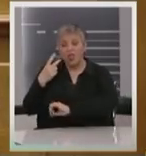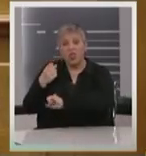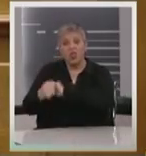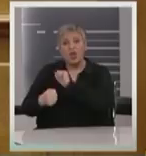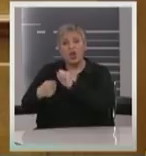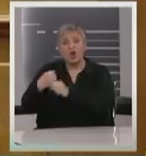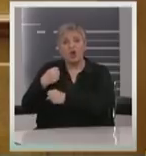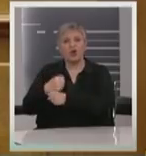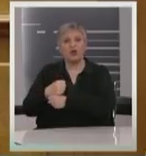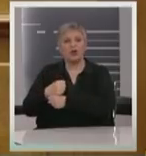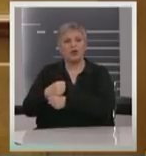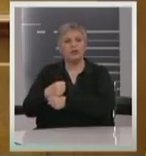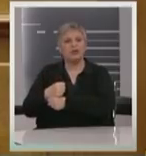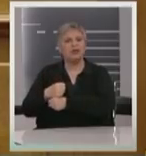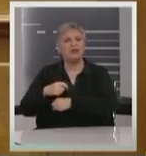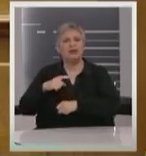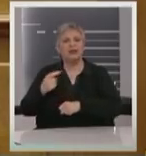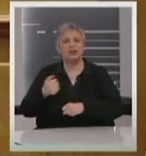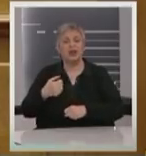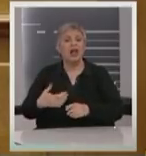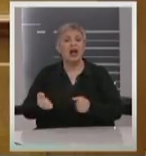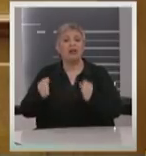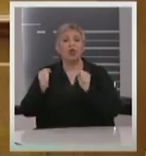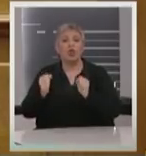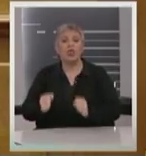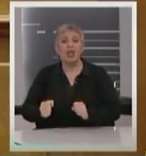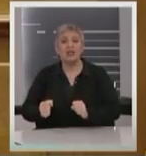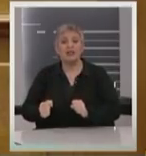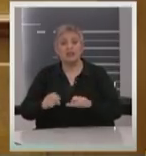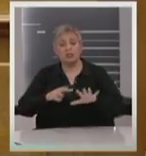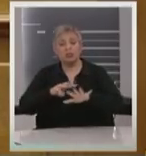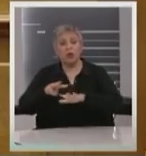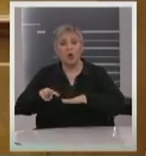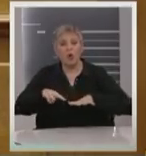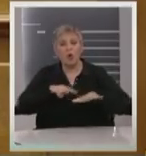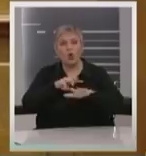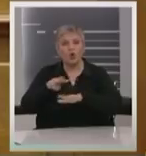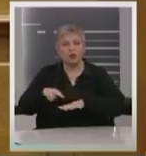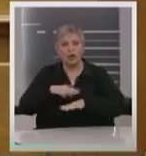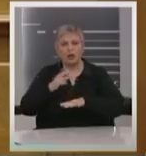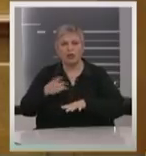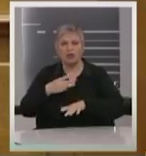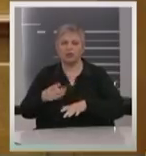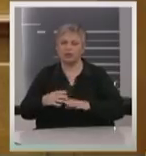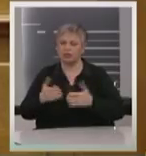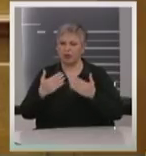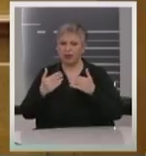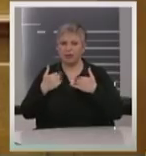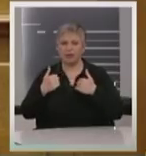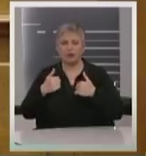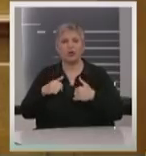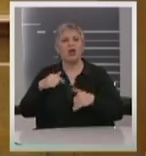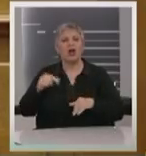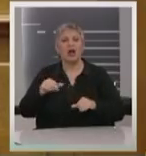όλοι, είναι ότι χάνονται θέσεις πλήρους απασχόλησης και δημιουργούνται θέσεις μερικής ή